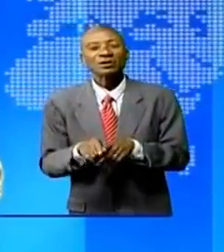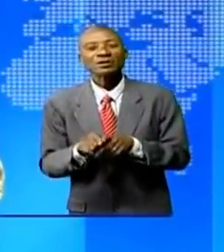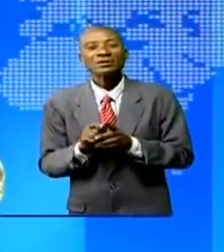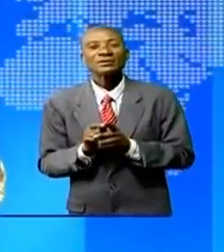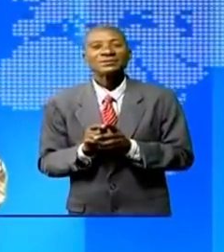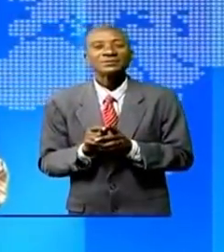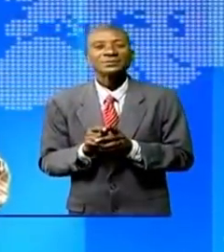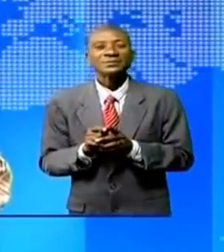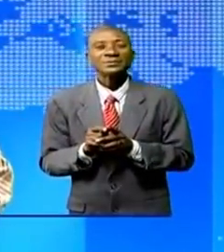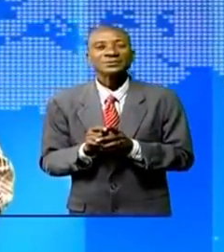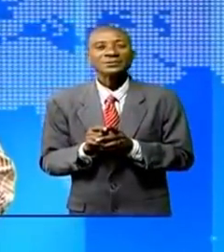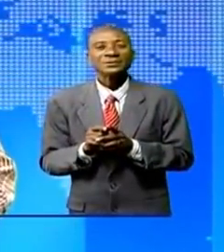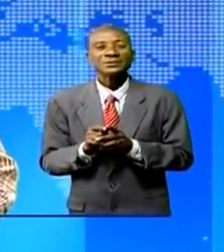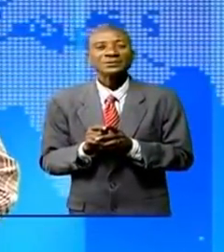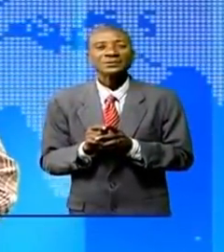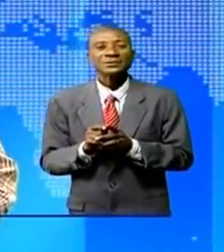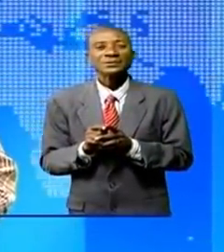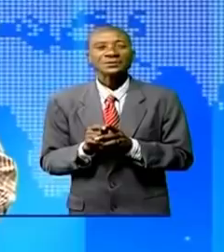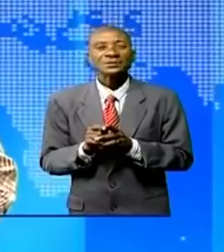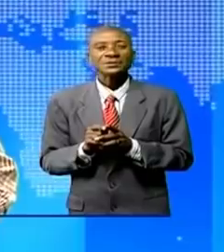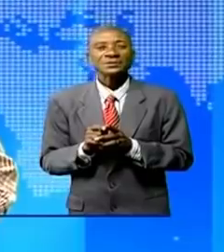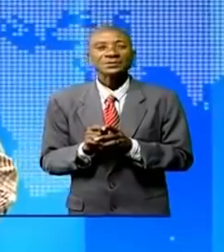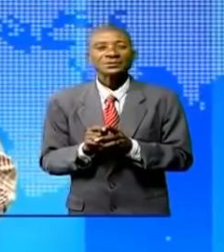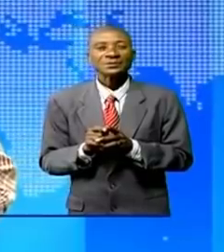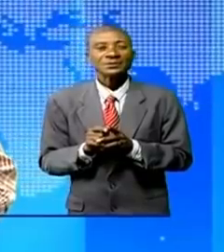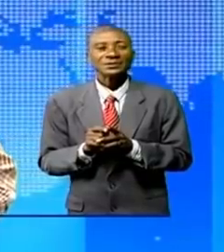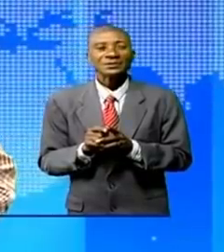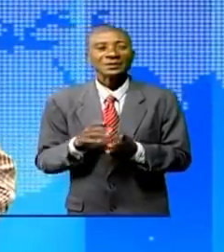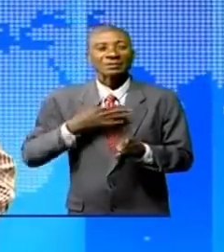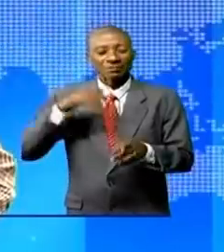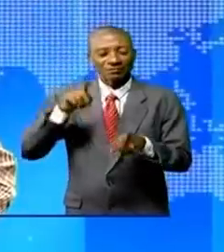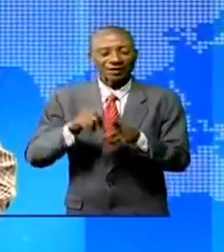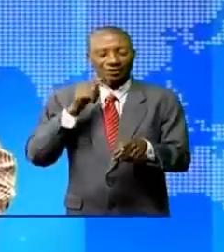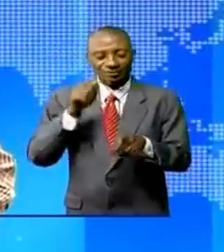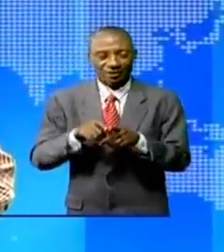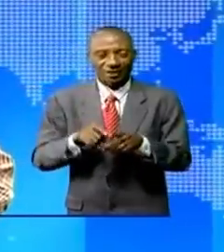et Jojo Ndimbo revient sur ce même plateau à 20h pour la grande édition